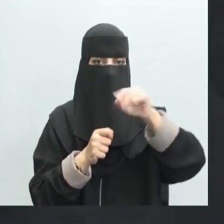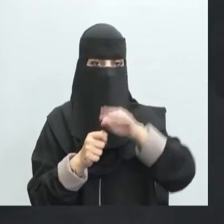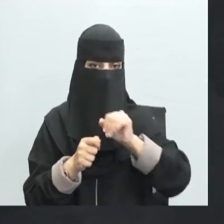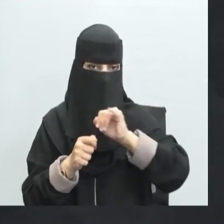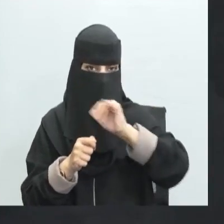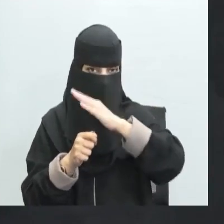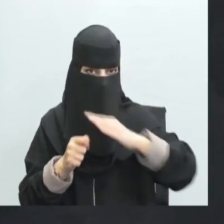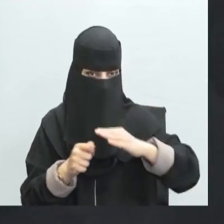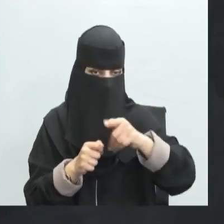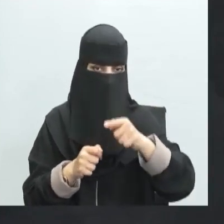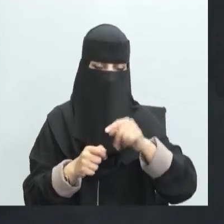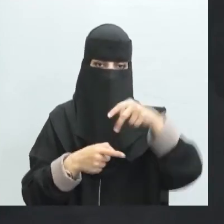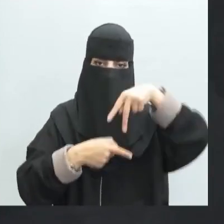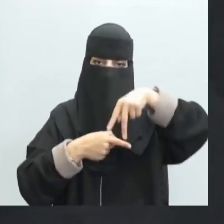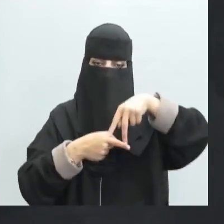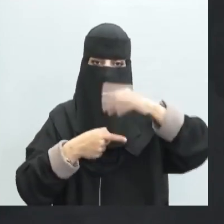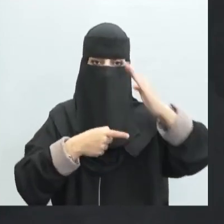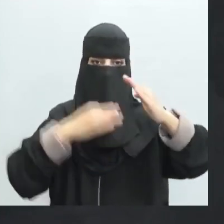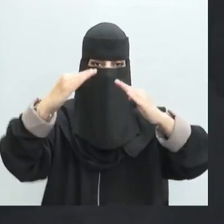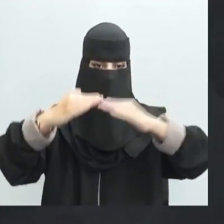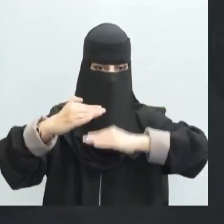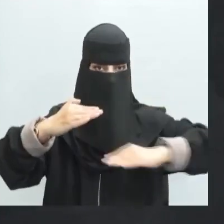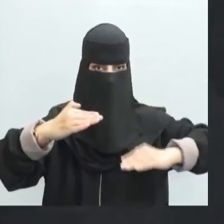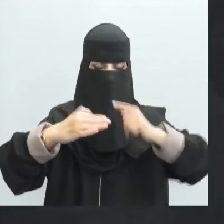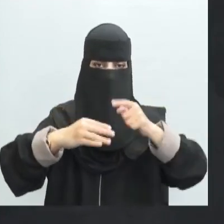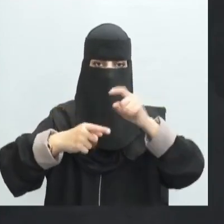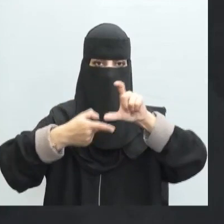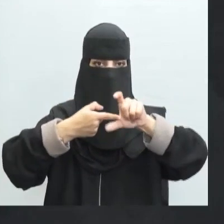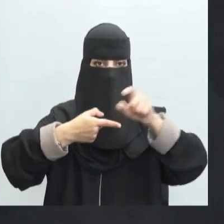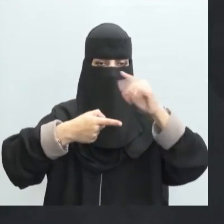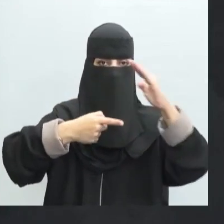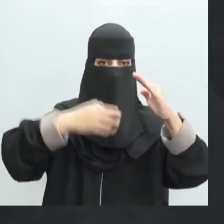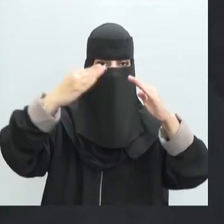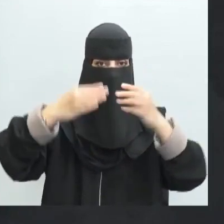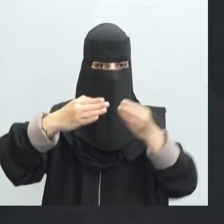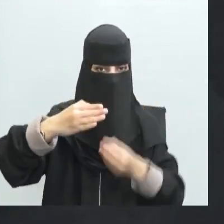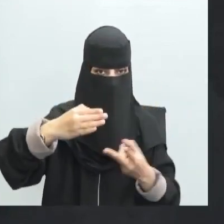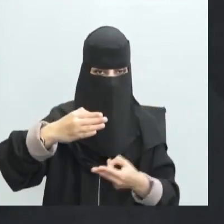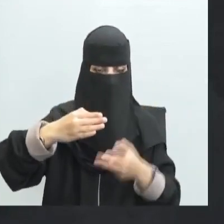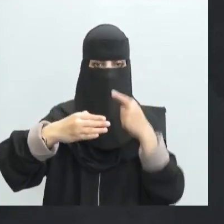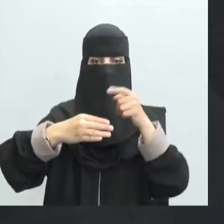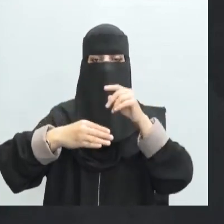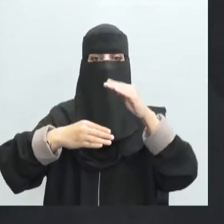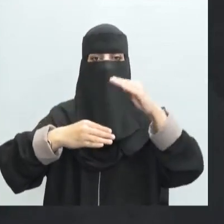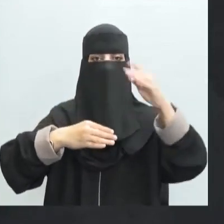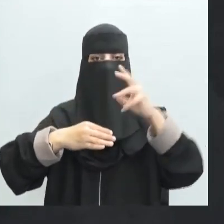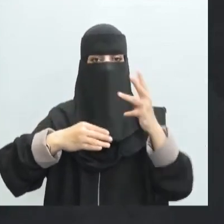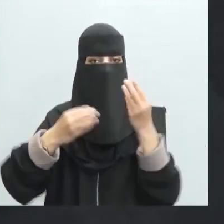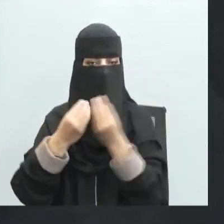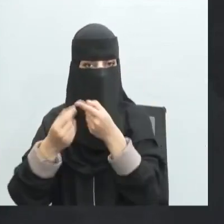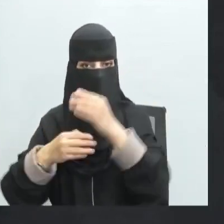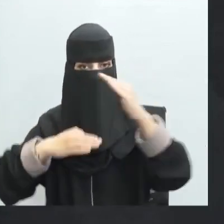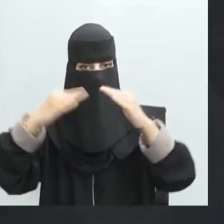عندنا في المثلث طبعا ثلاثه اضلاع بنشوف انا لو قسمت الضلع الاول على الثاني ش بيعطيني لو قسمت الثاني على الثالث شو